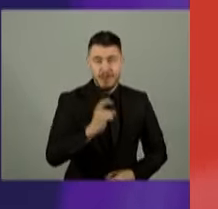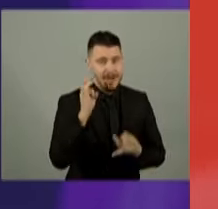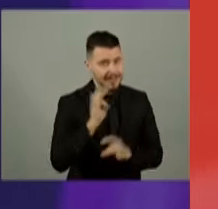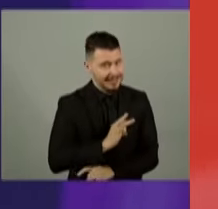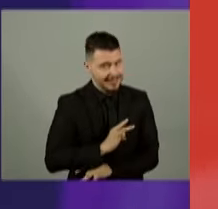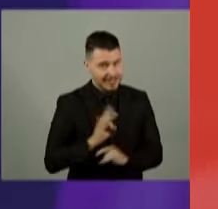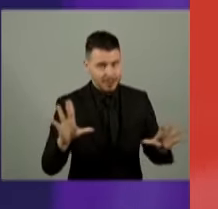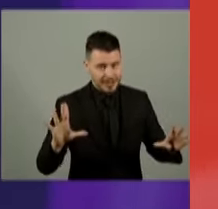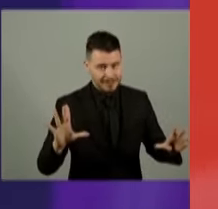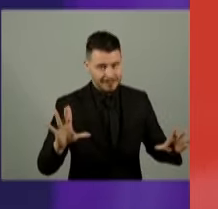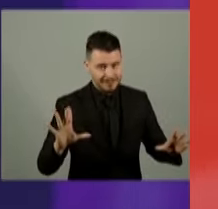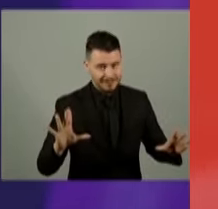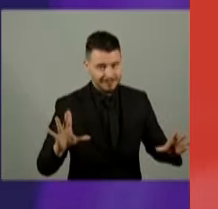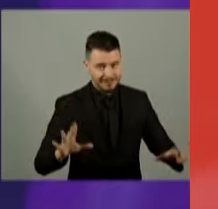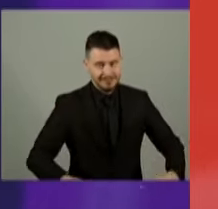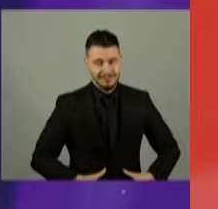πρόθεση,